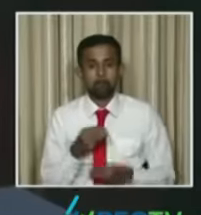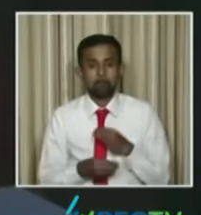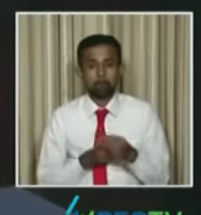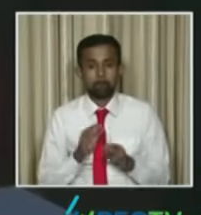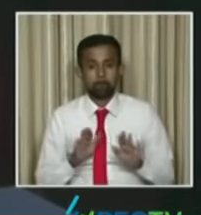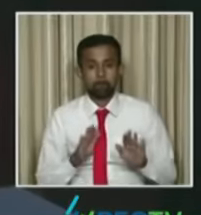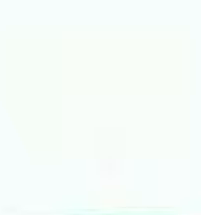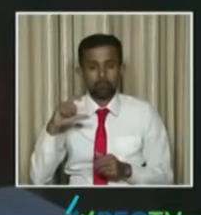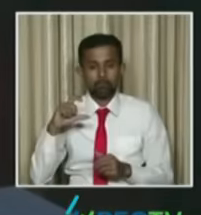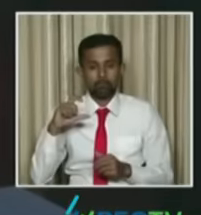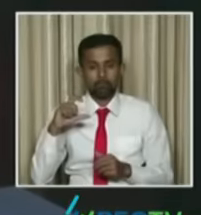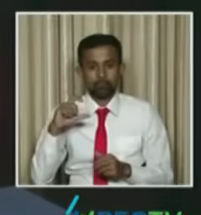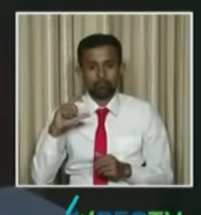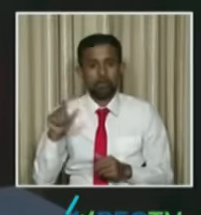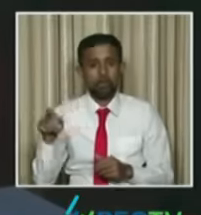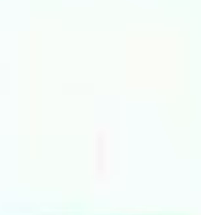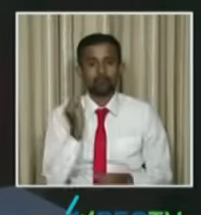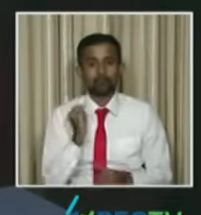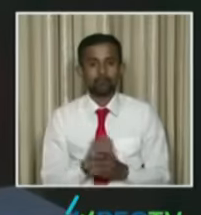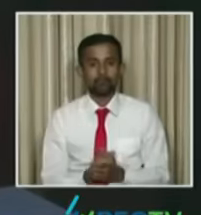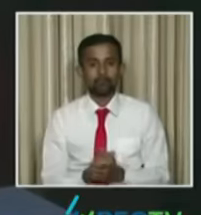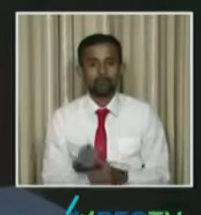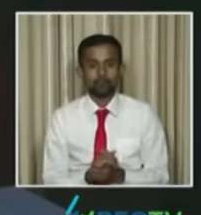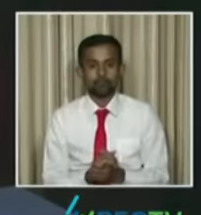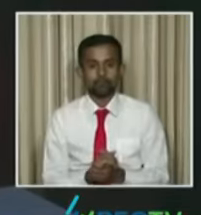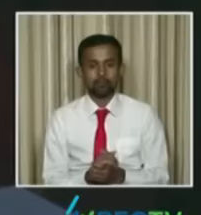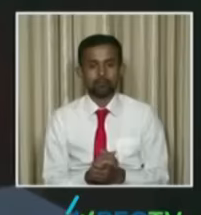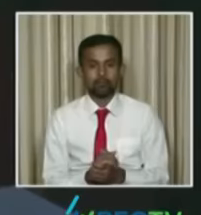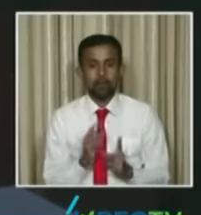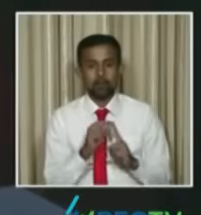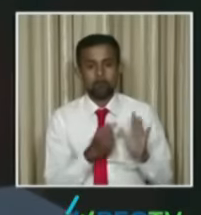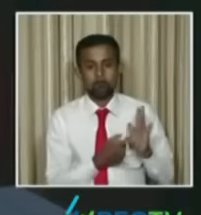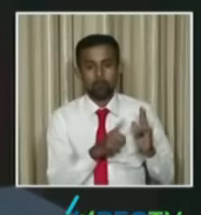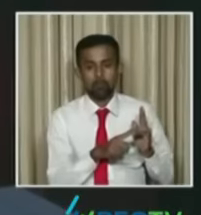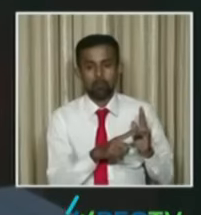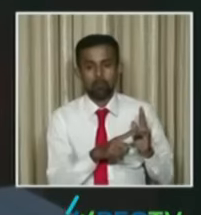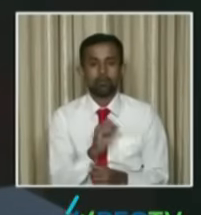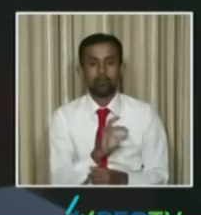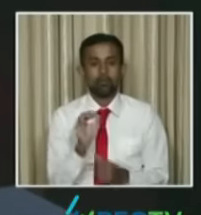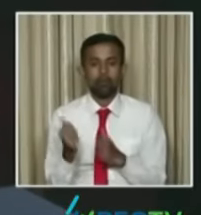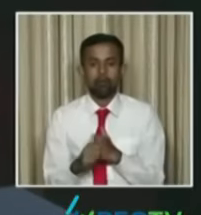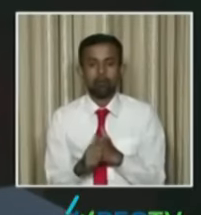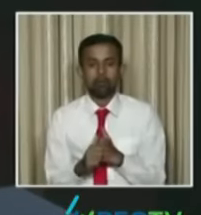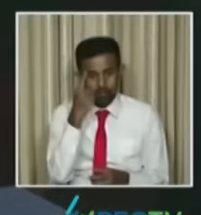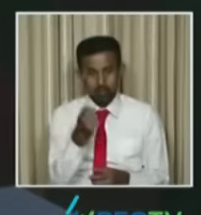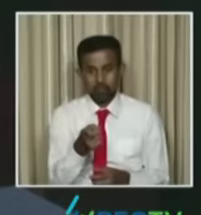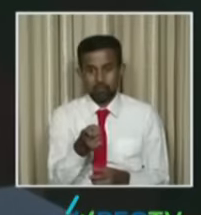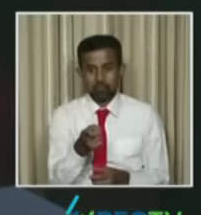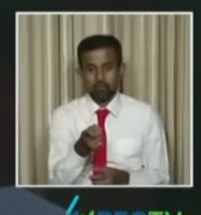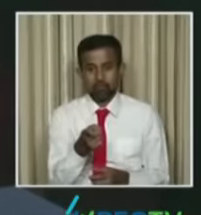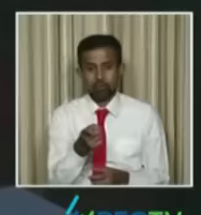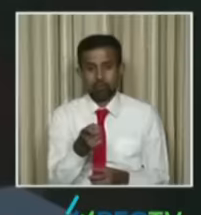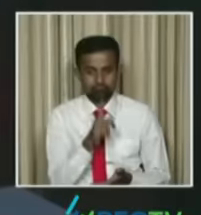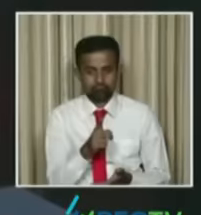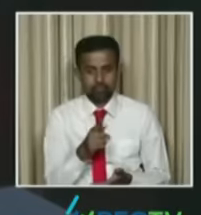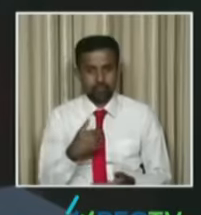මැනේජ්මන්ට් ස්කූල් ඔෆ් කොලම්බෝ එකේ කවුද ඒකේ ප්‍රධාන නිලධාරියා? කවුද සභාපති? මහාචාර්ය රංජිත් බණ්ඩාර මැතිතුමා. මේක බරපතල ගැටලුවක්. පබ්ලික්